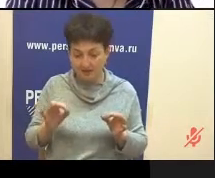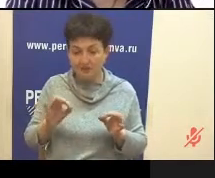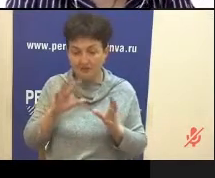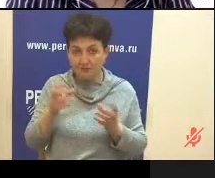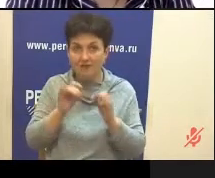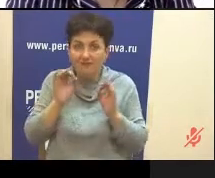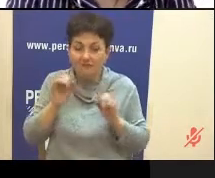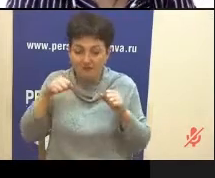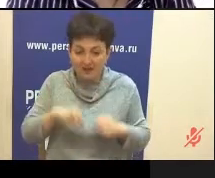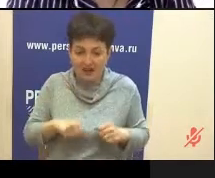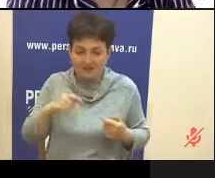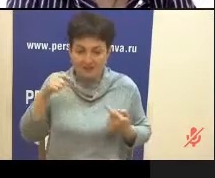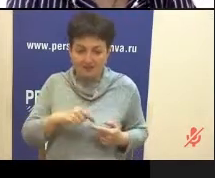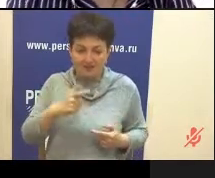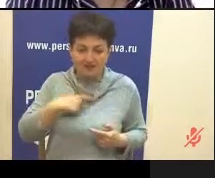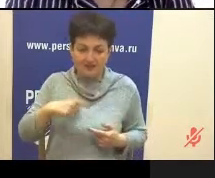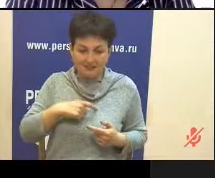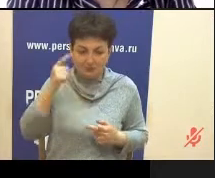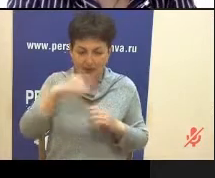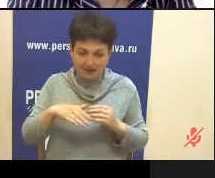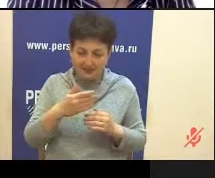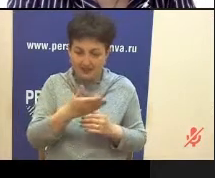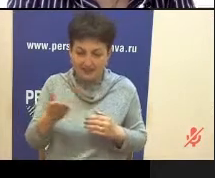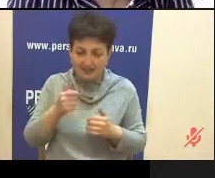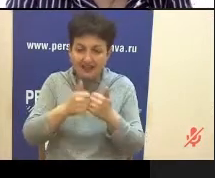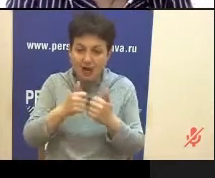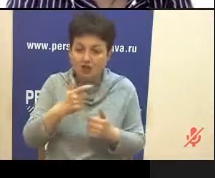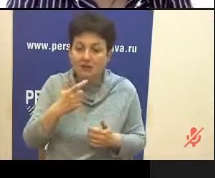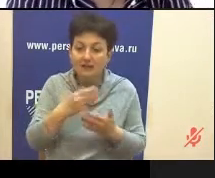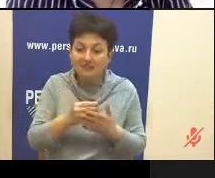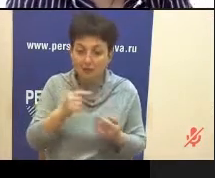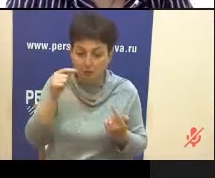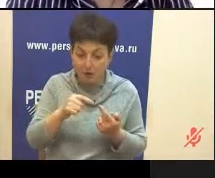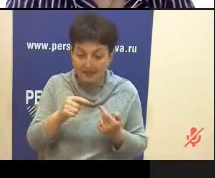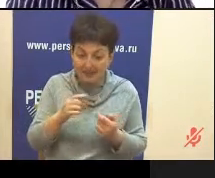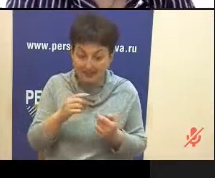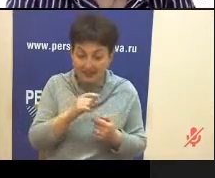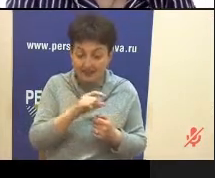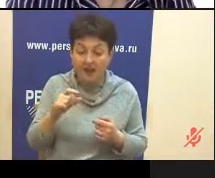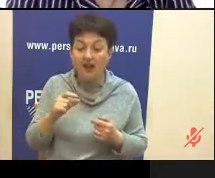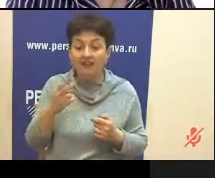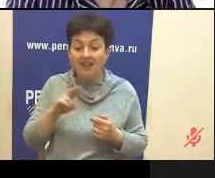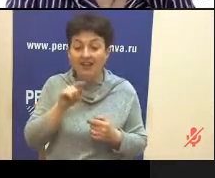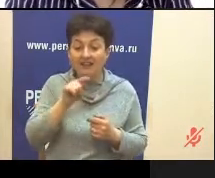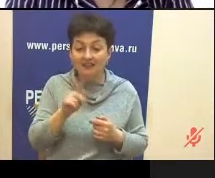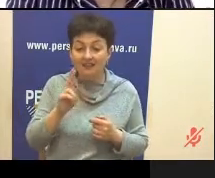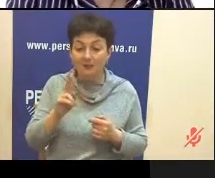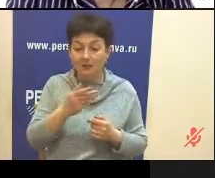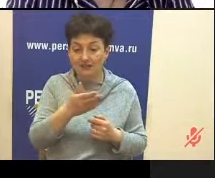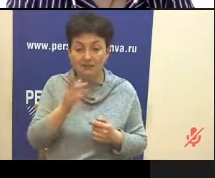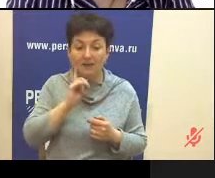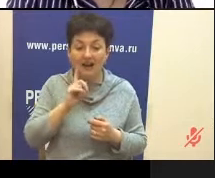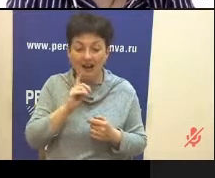правильным и вообще вправе себя определять это понятие для вас. Каждый определит его по-своему. Но для тех из